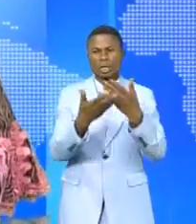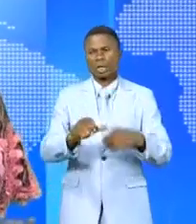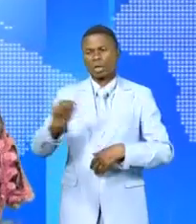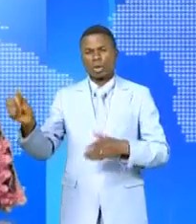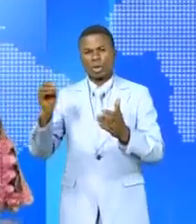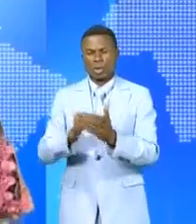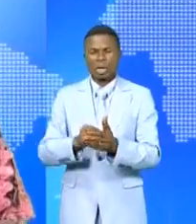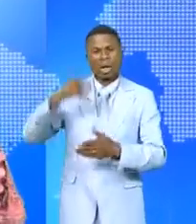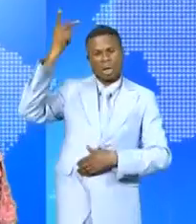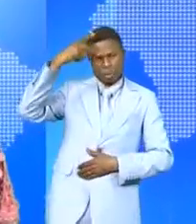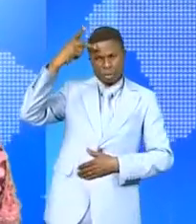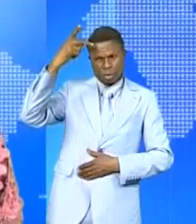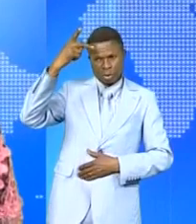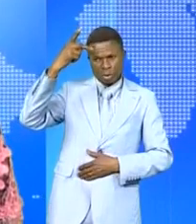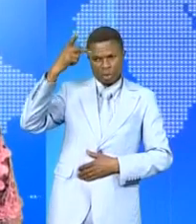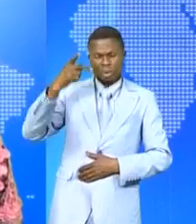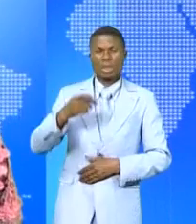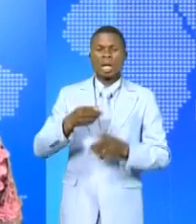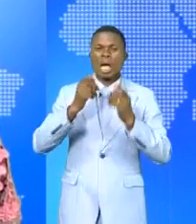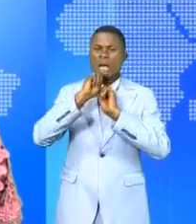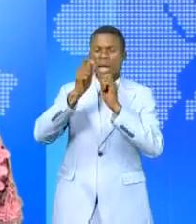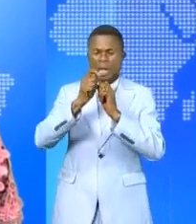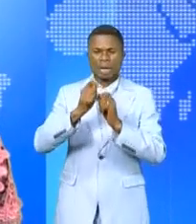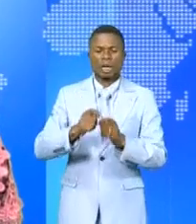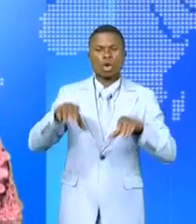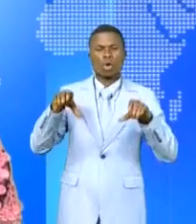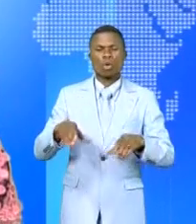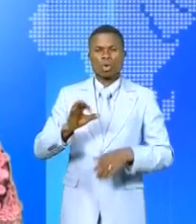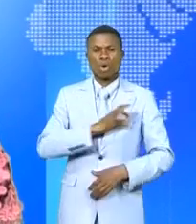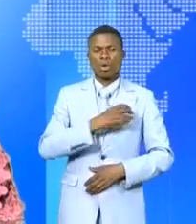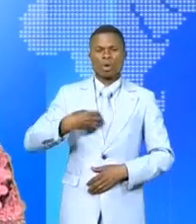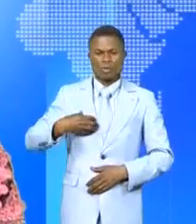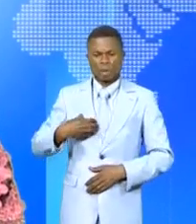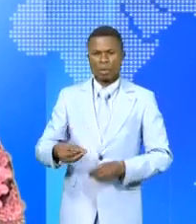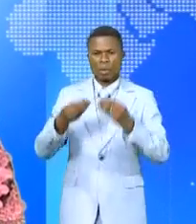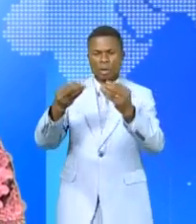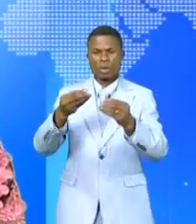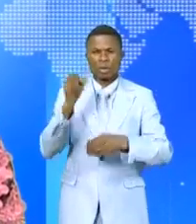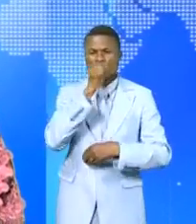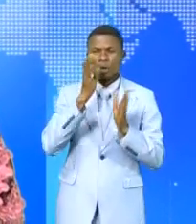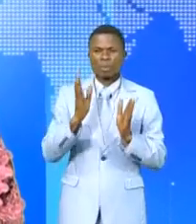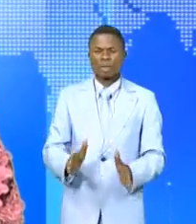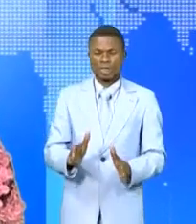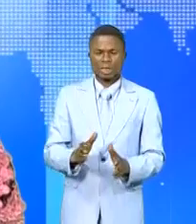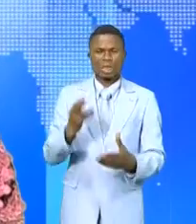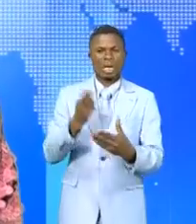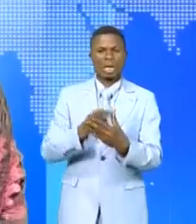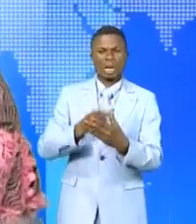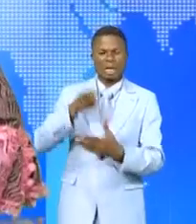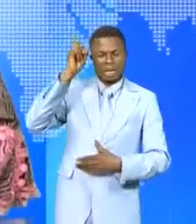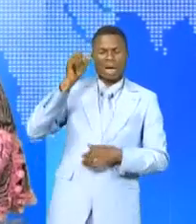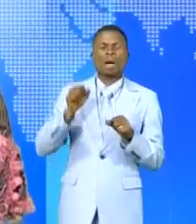encore dans la politique. Le prix Congo féminin a été remis à titre posthume à l'artiste Pongolove ainsi qu'à